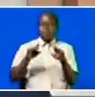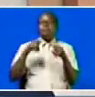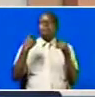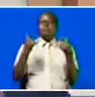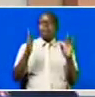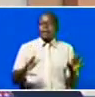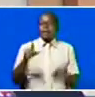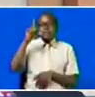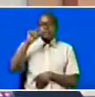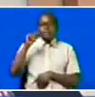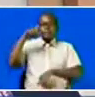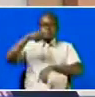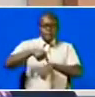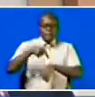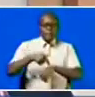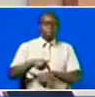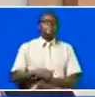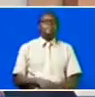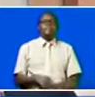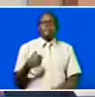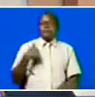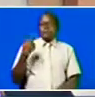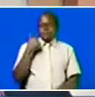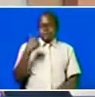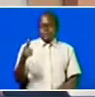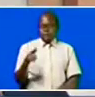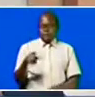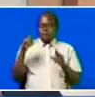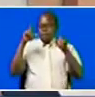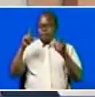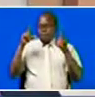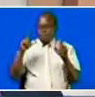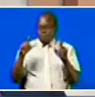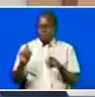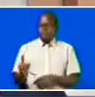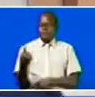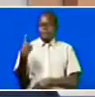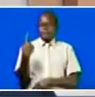really surprised because when I saw the photography of my first